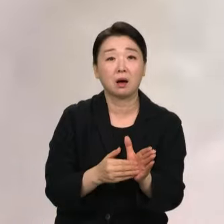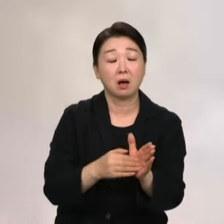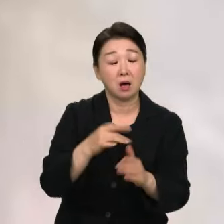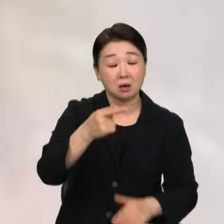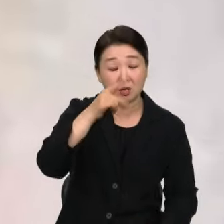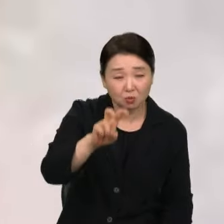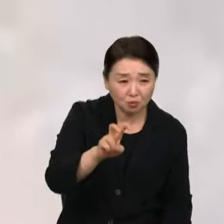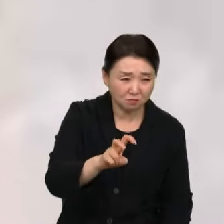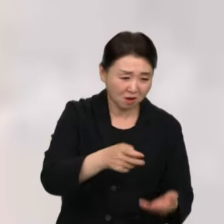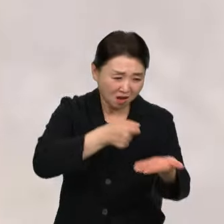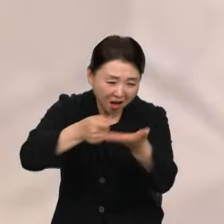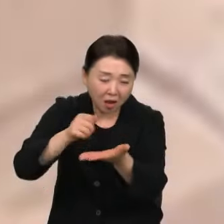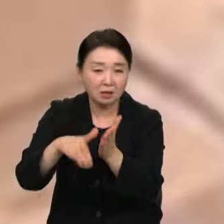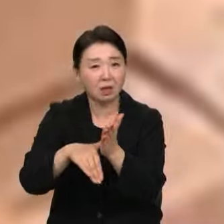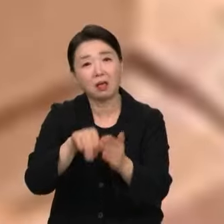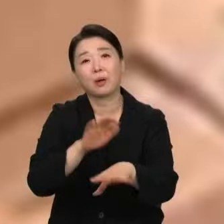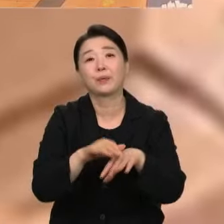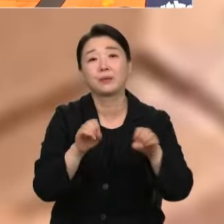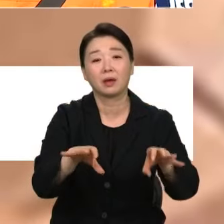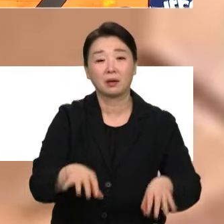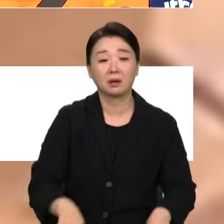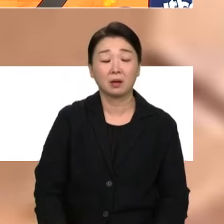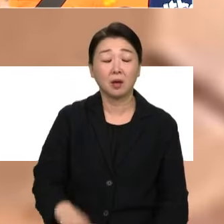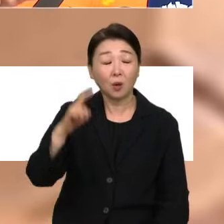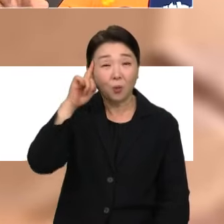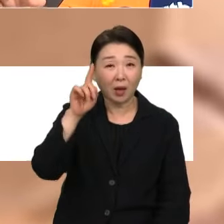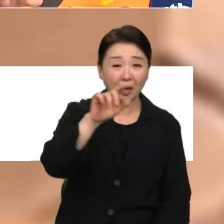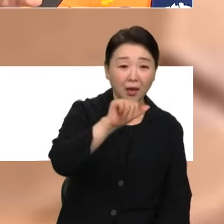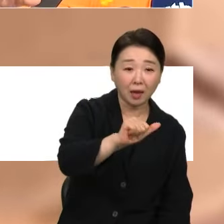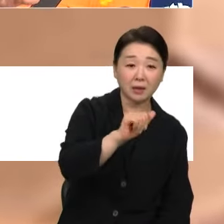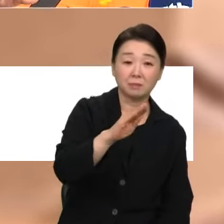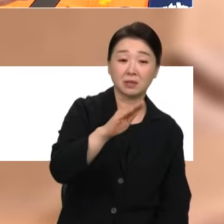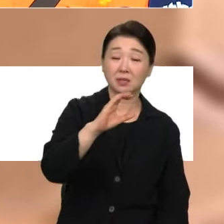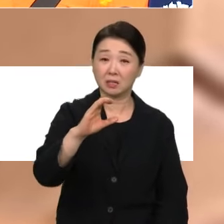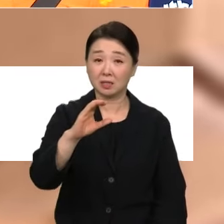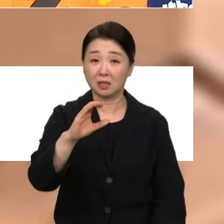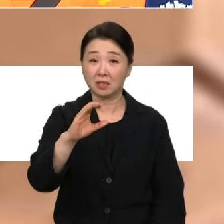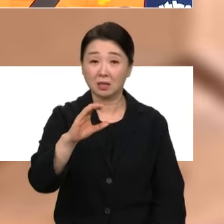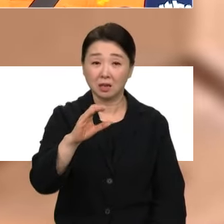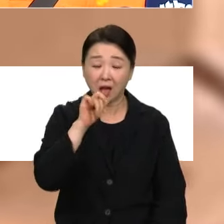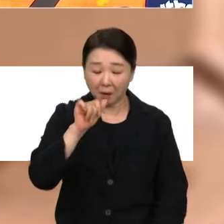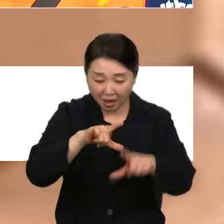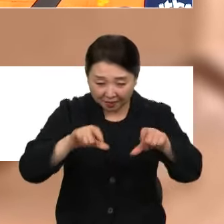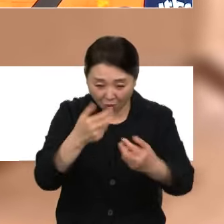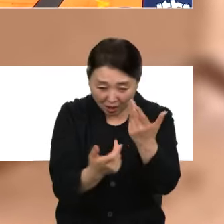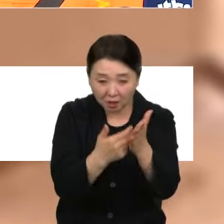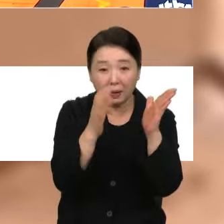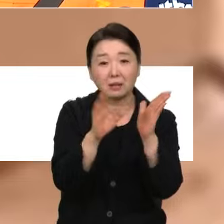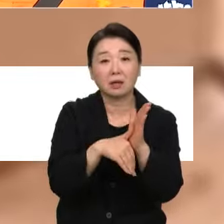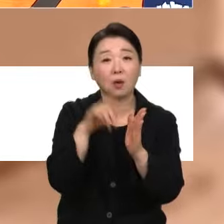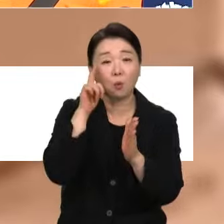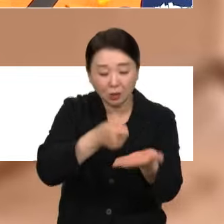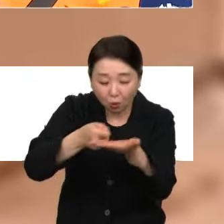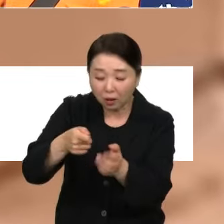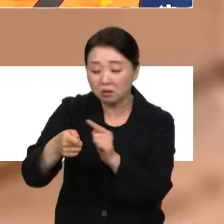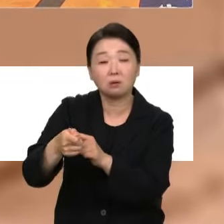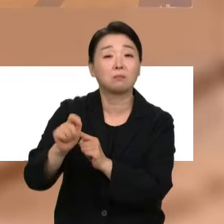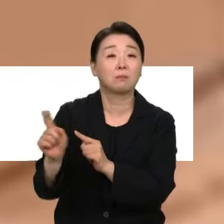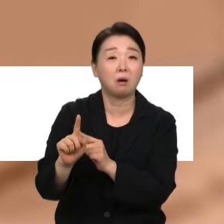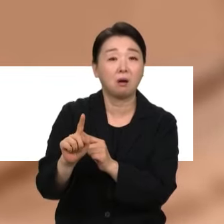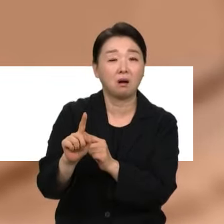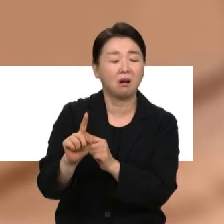화재엔 소용없습니다. ABC급 일반 소화기, 배터리에서 화재가 났을 경우 소화기는 그렇게